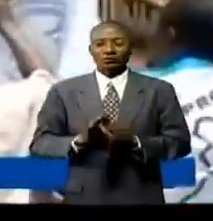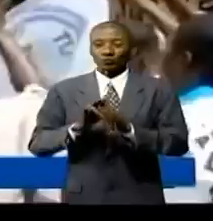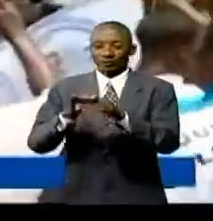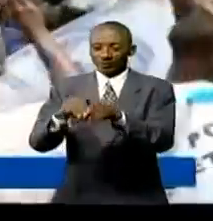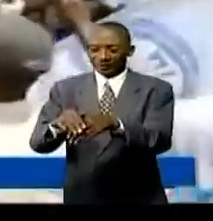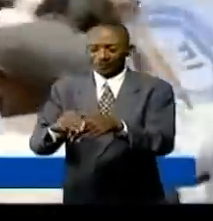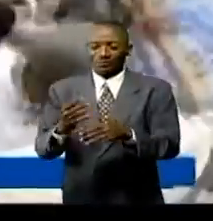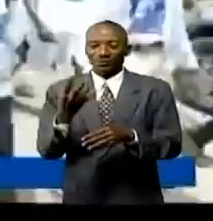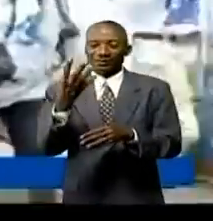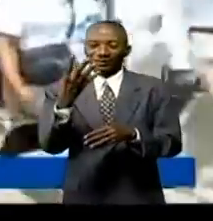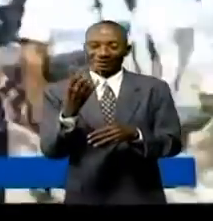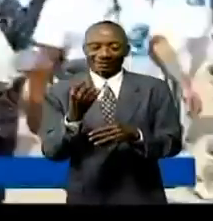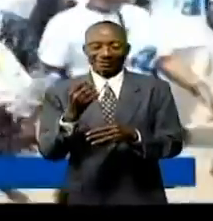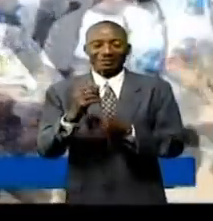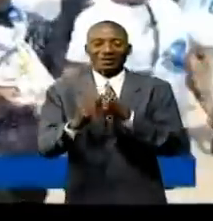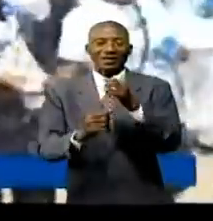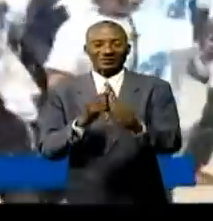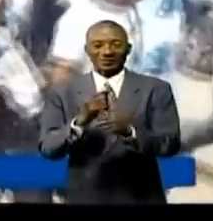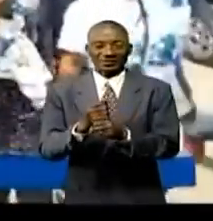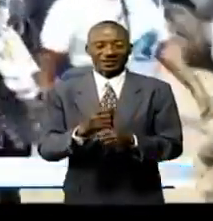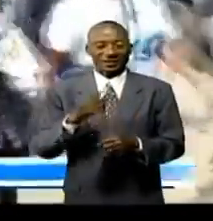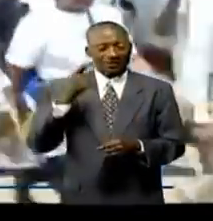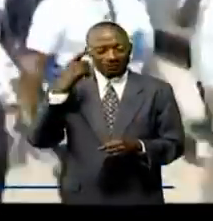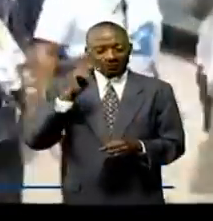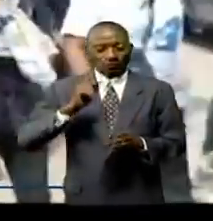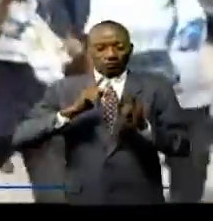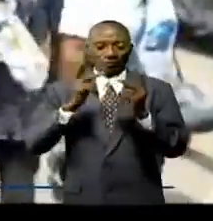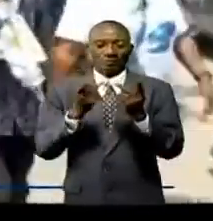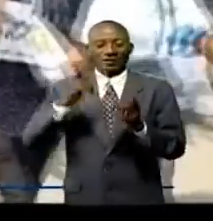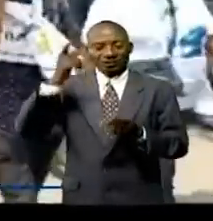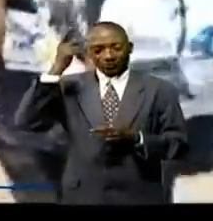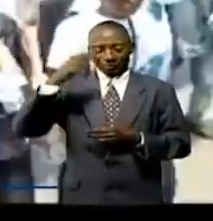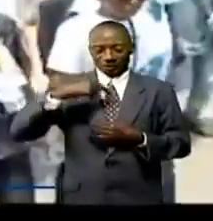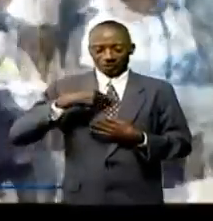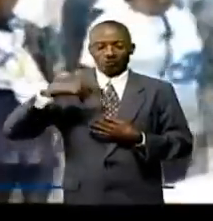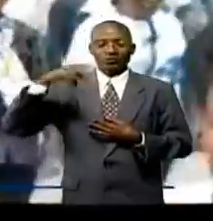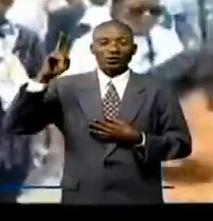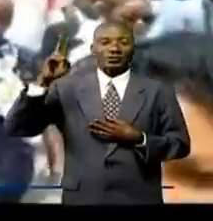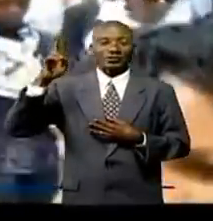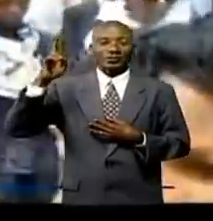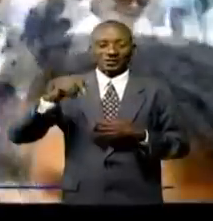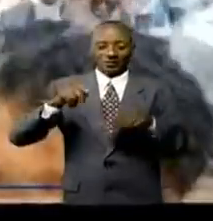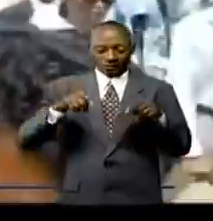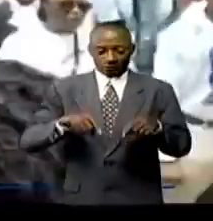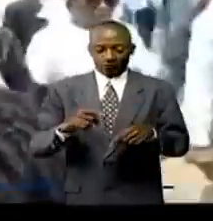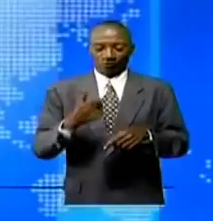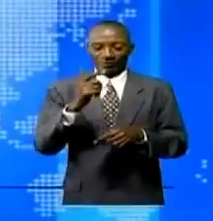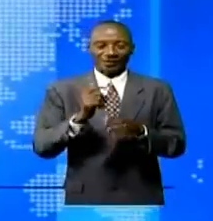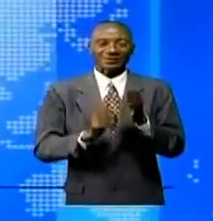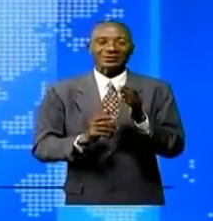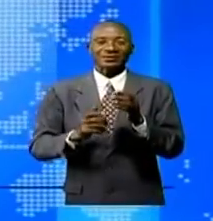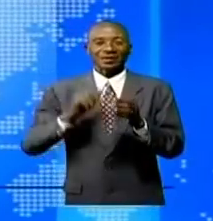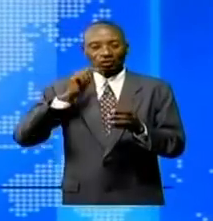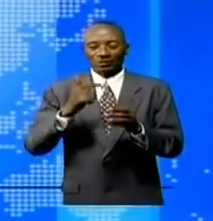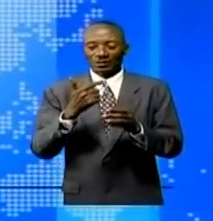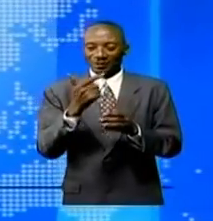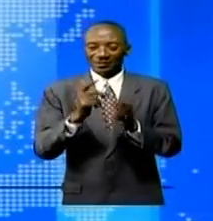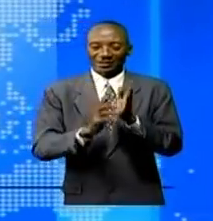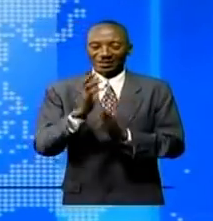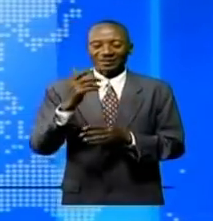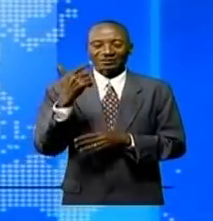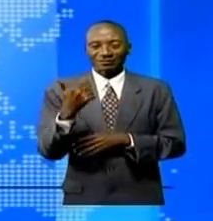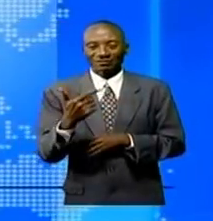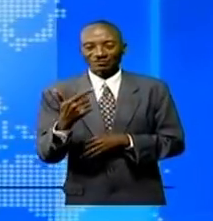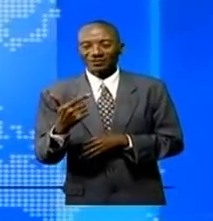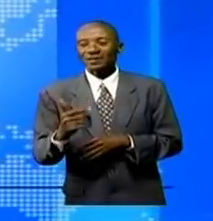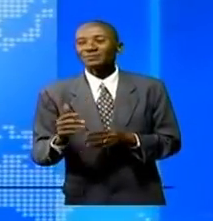40e anniversaire du parti d'Étienne Tshisekedi Mulumba, ce mardi 15 février à Dama. Et c'est la fin de ce